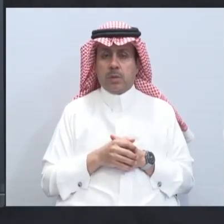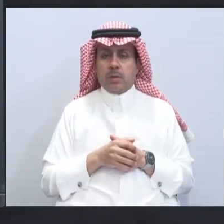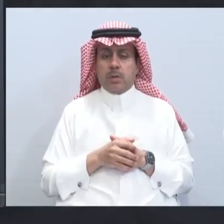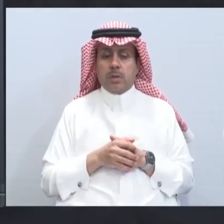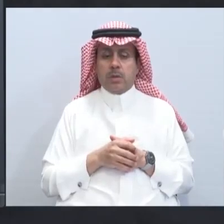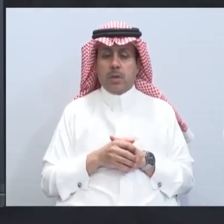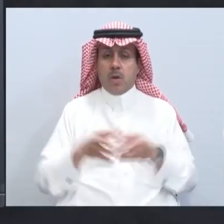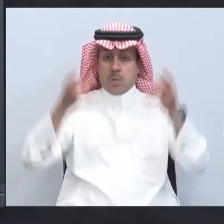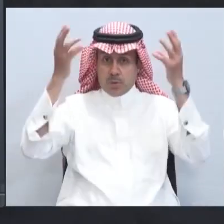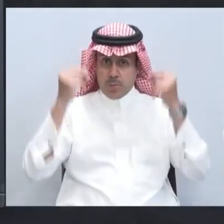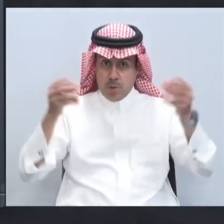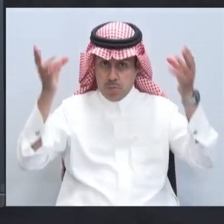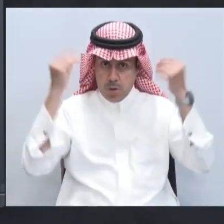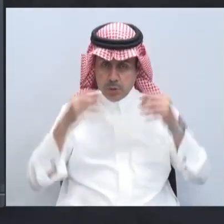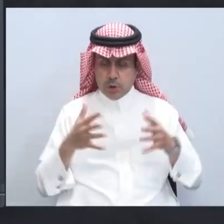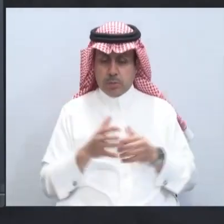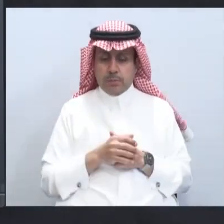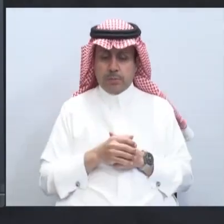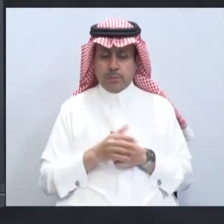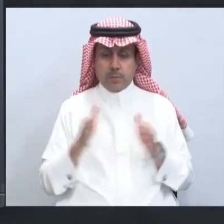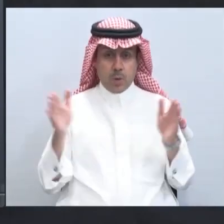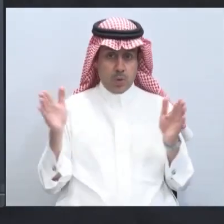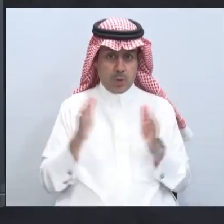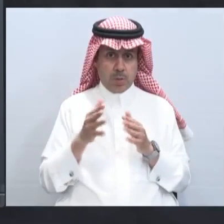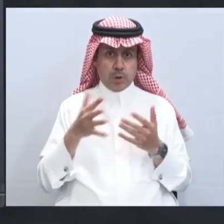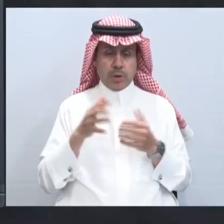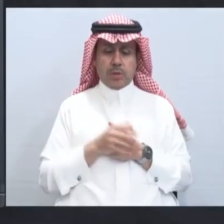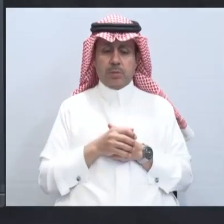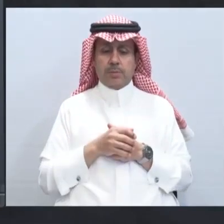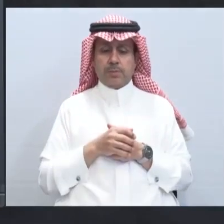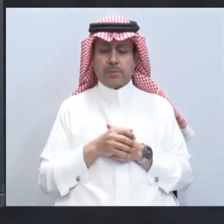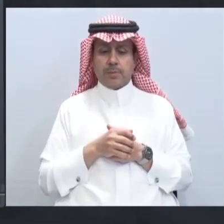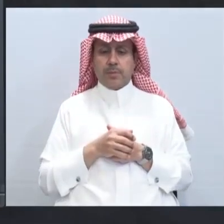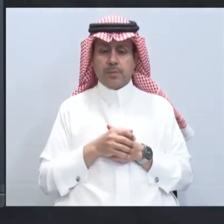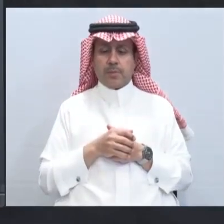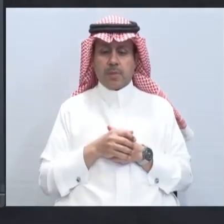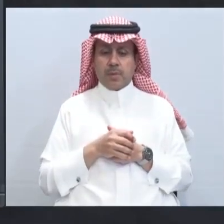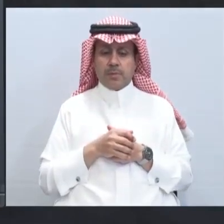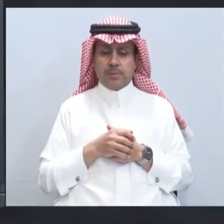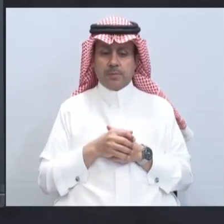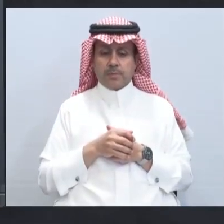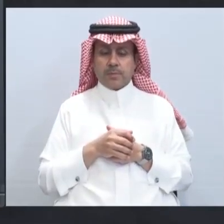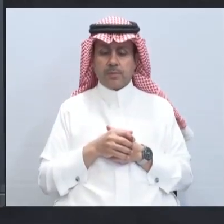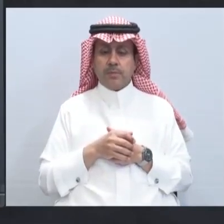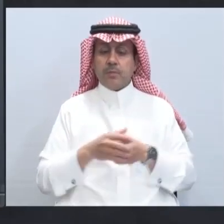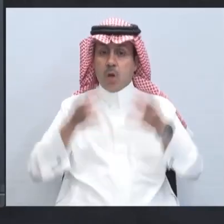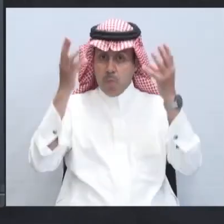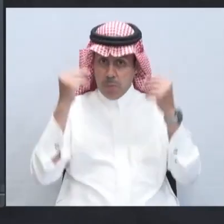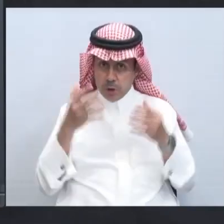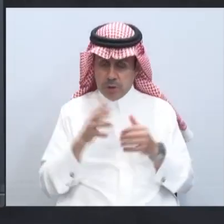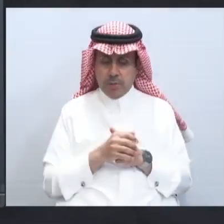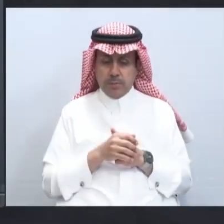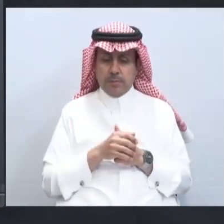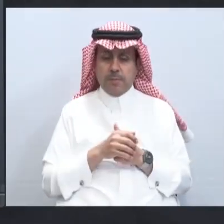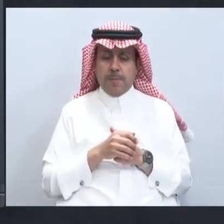انها المعلومات تحدث بشكل دوري وشكل مستمر فتجد معلومات حديثه